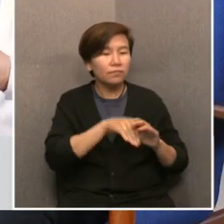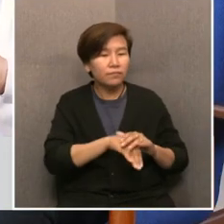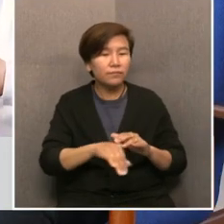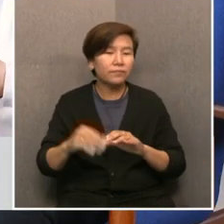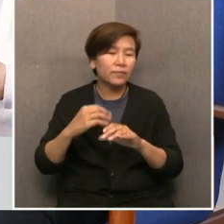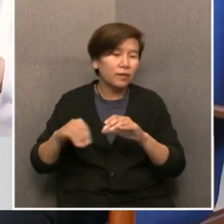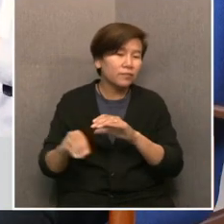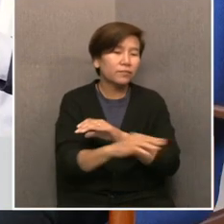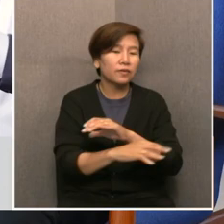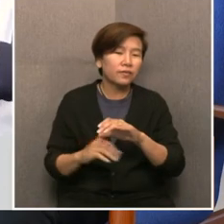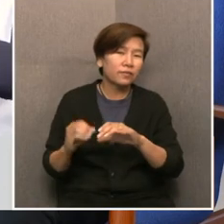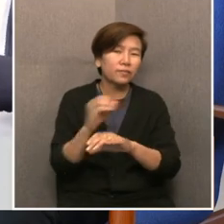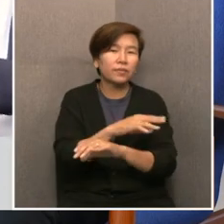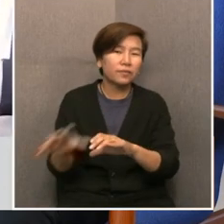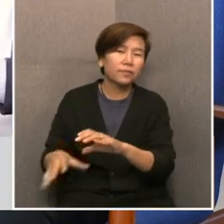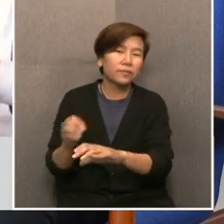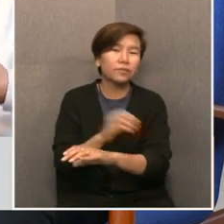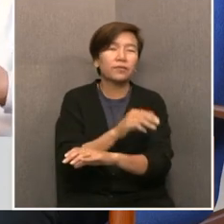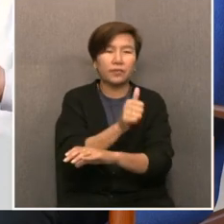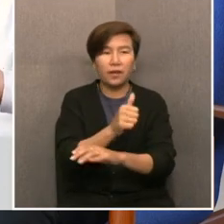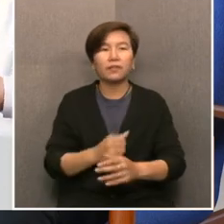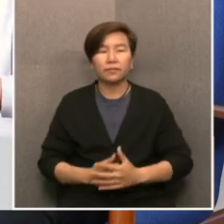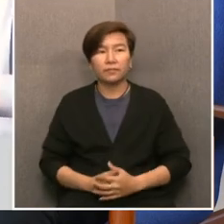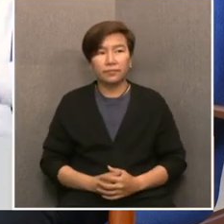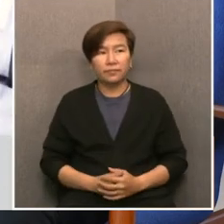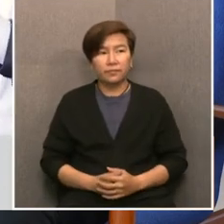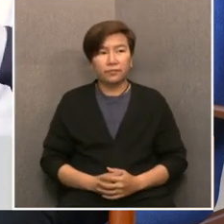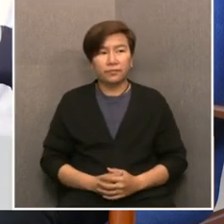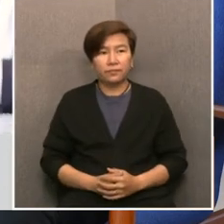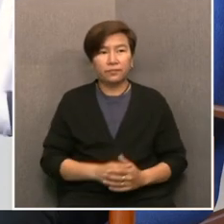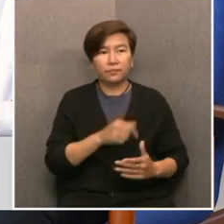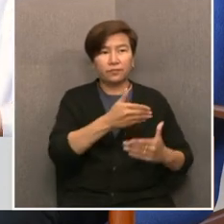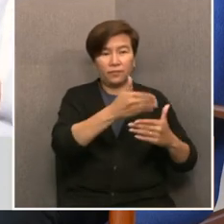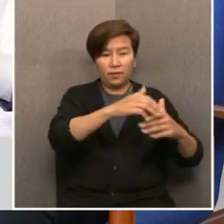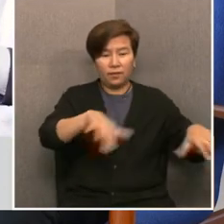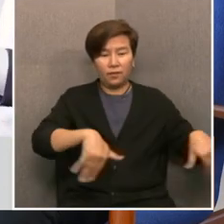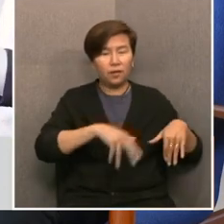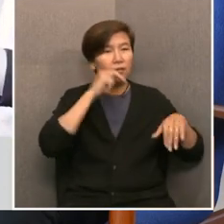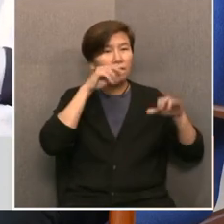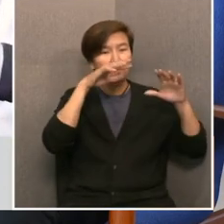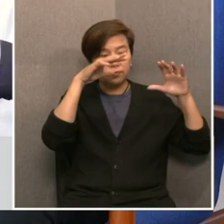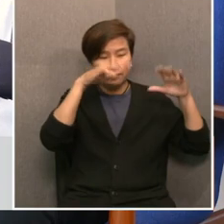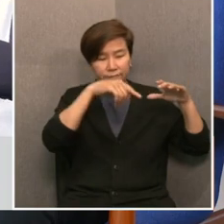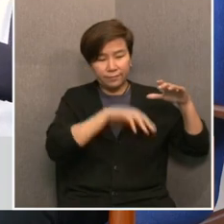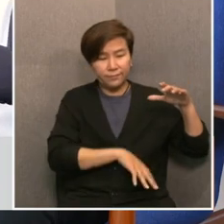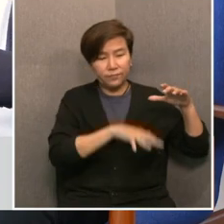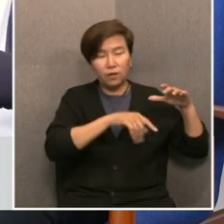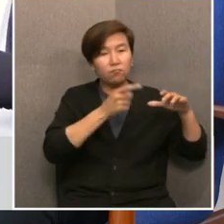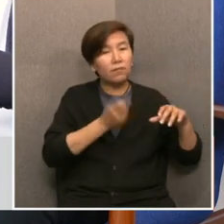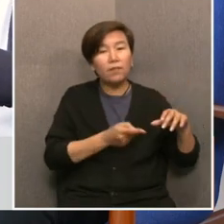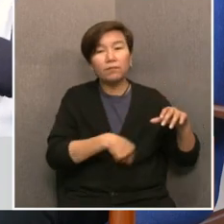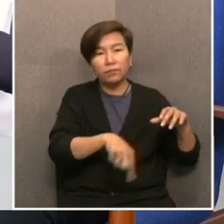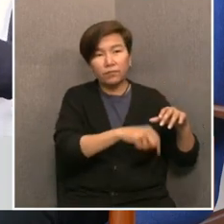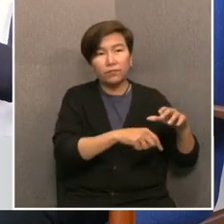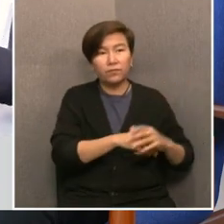น้ำหรือไปเป็นดินชั้นหมายว่ามันเป็นมีน้ำอยู่ตลอดเวลา เป็นเหมือนอ่าง เป็นสระ เป็นบึง แต่ตัวนี้ข้อดีก็คือพอเวลาช่วง